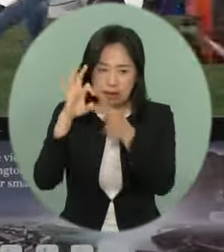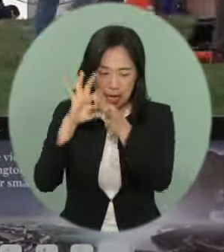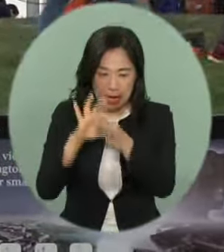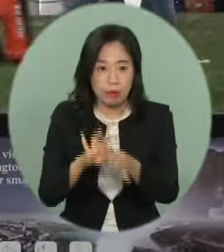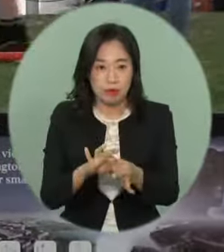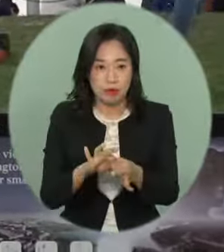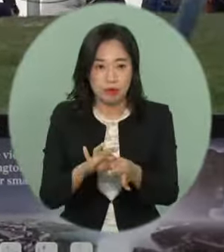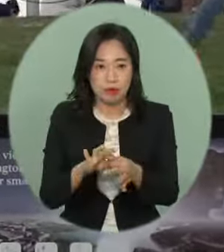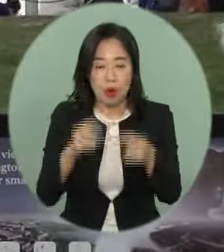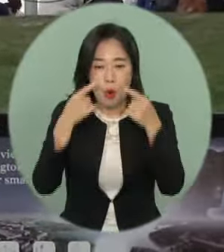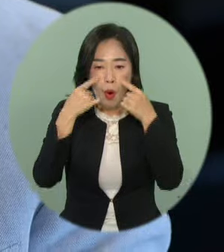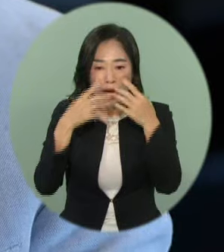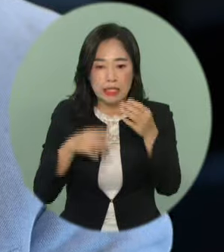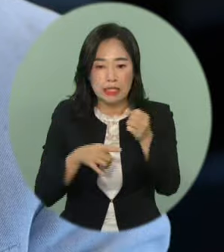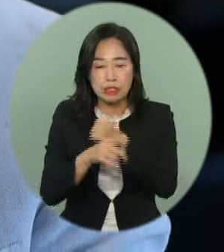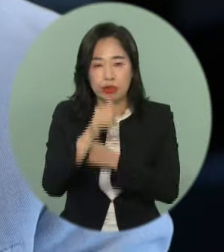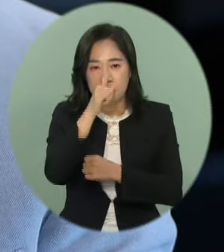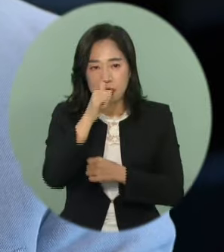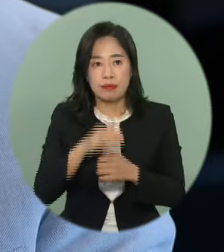분명한 이유가